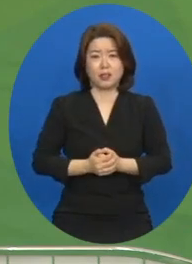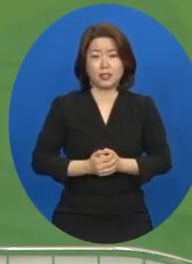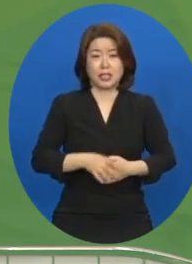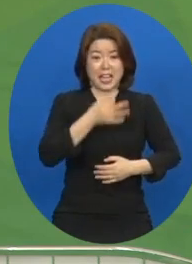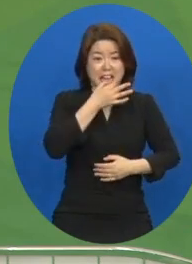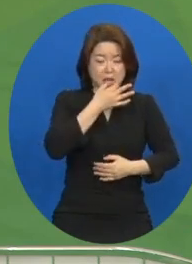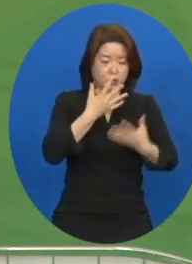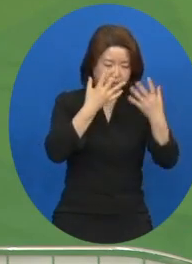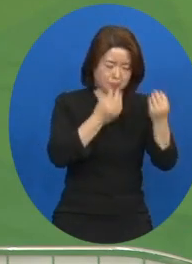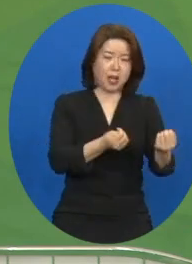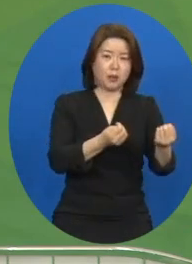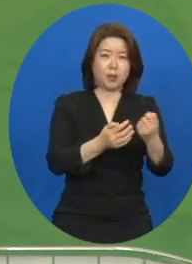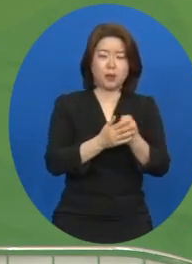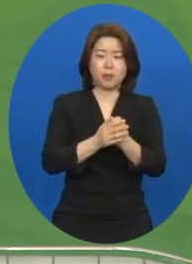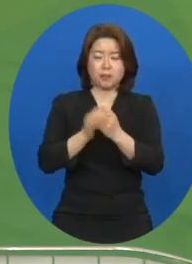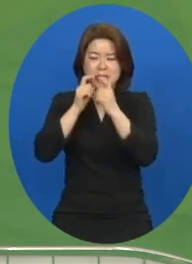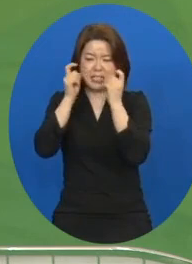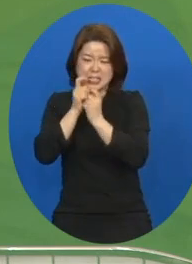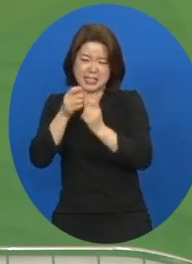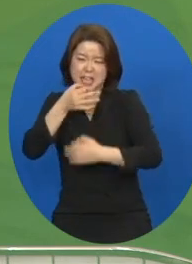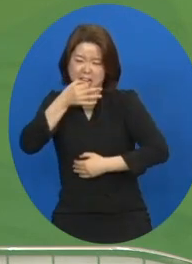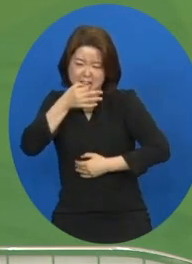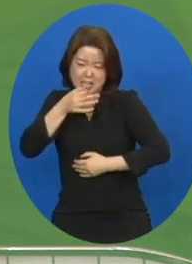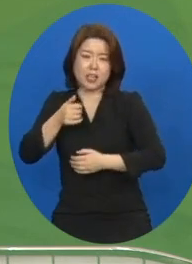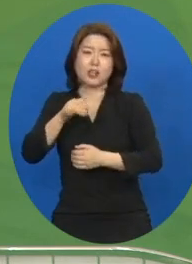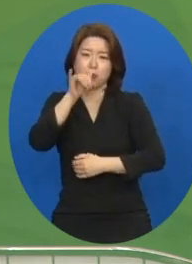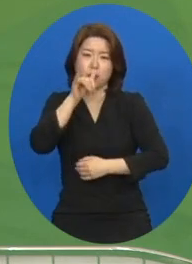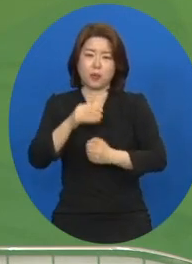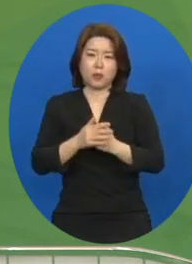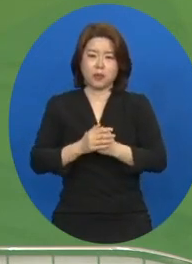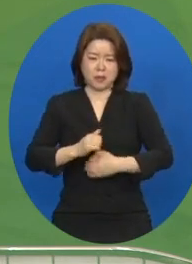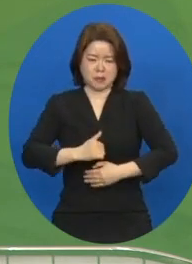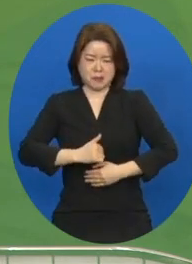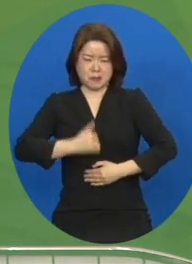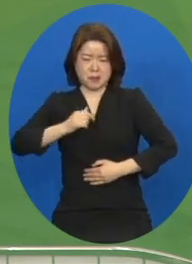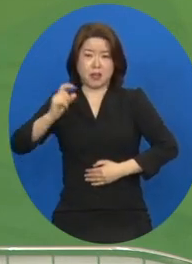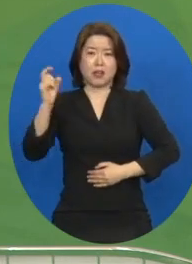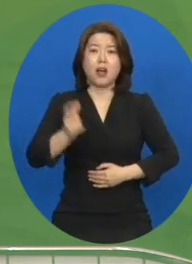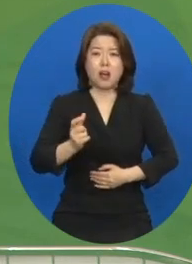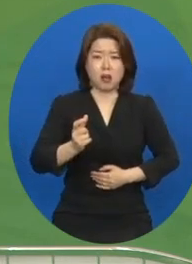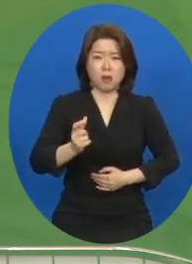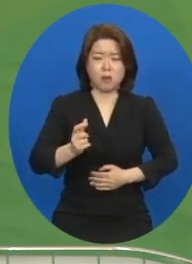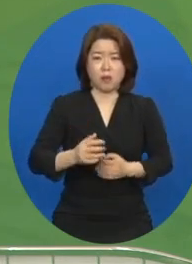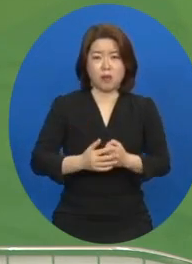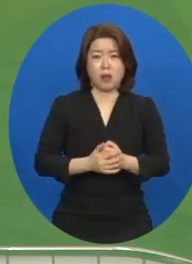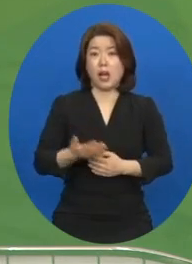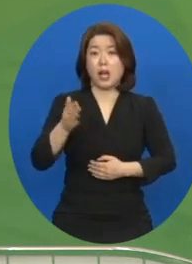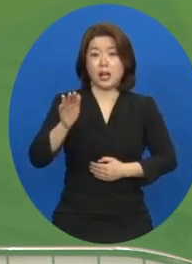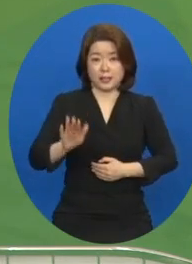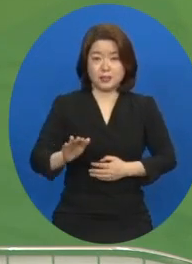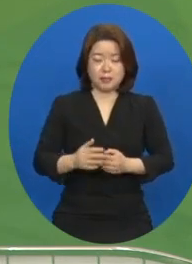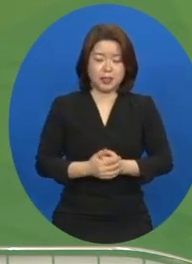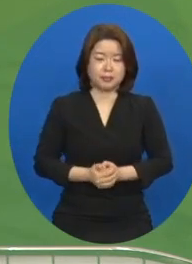욕심이 너무 많고 이기적이고 너무 혈기가 강하고, 그러나